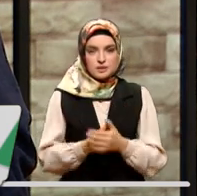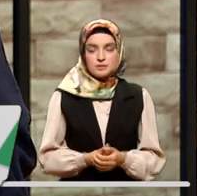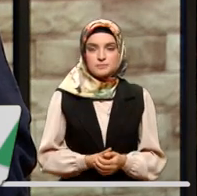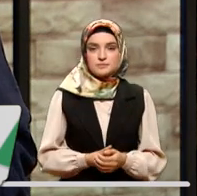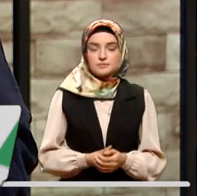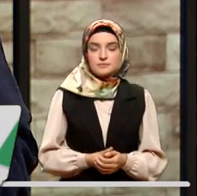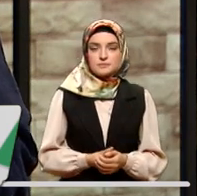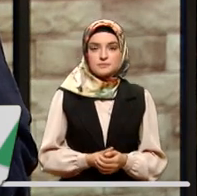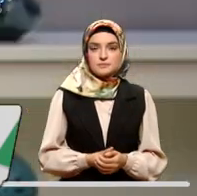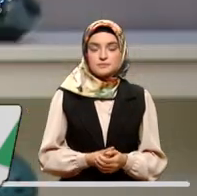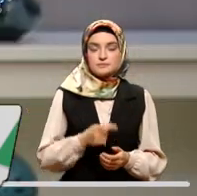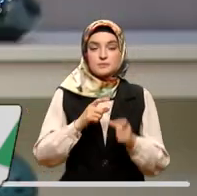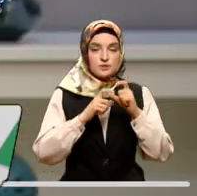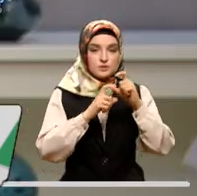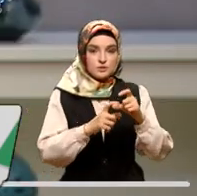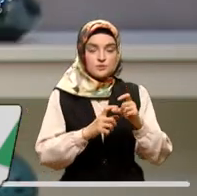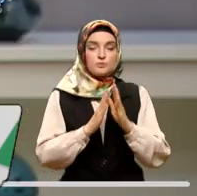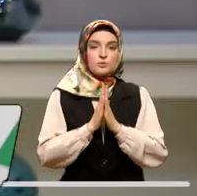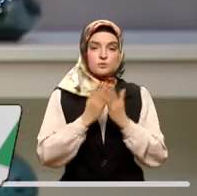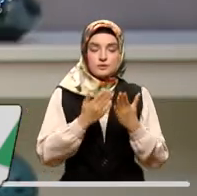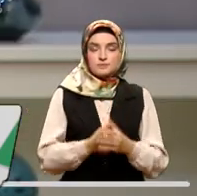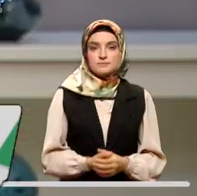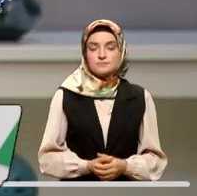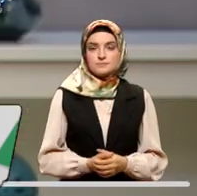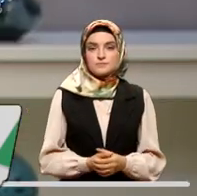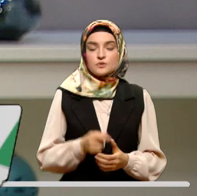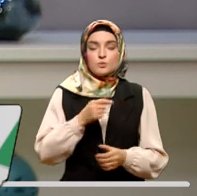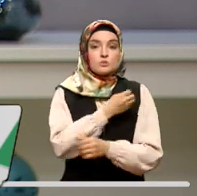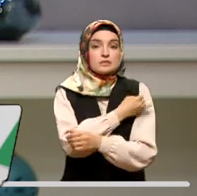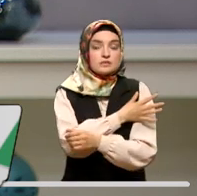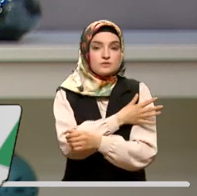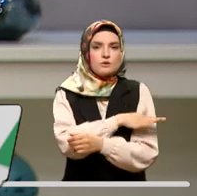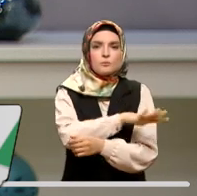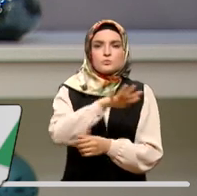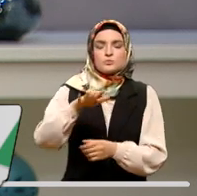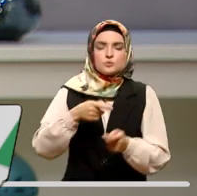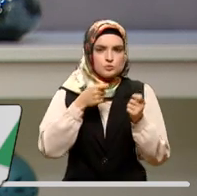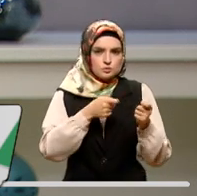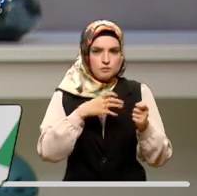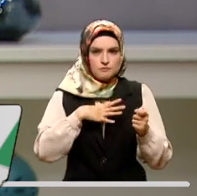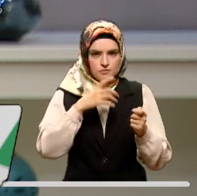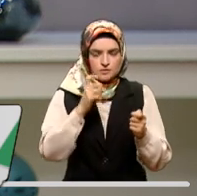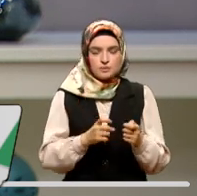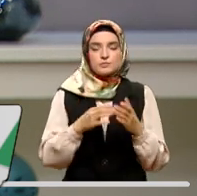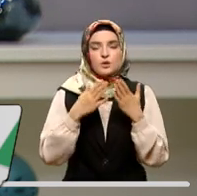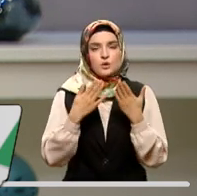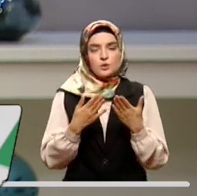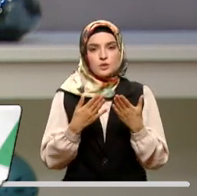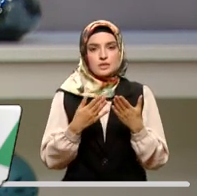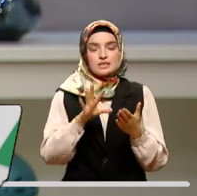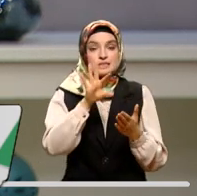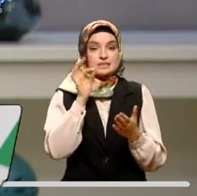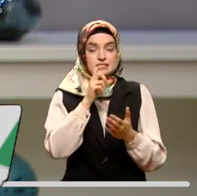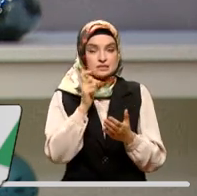Hocam yani bir şey soracağım, siz aktarırken kusura bakmayın böldüm. Bu atölyeler bütün kurslarda standart mı olacak yoksa?